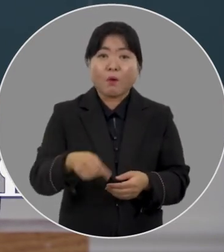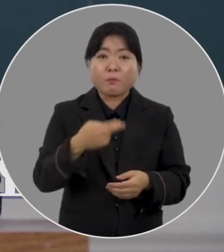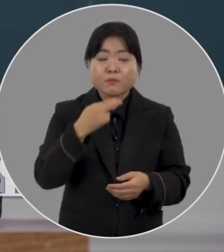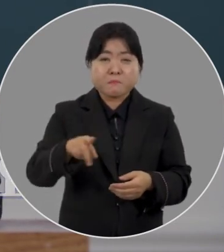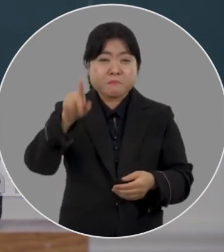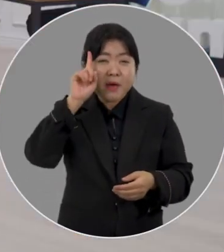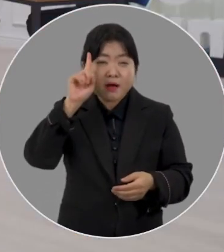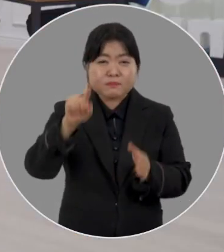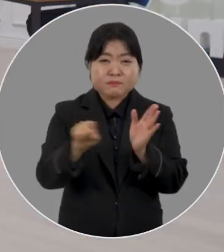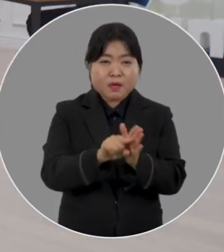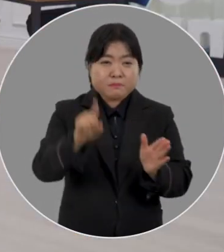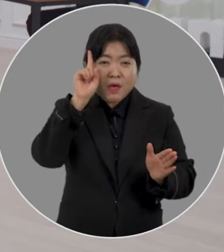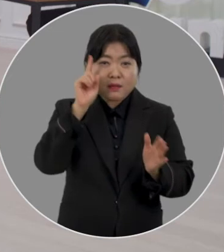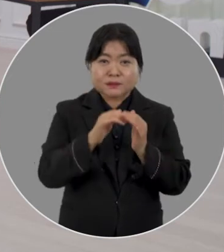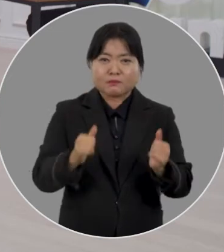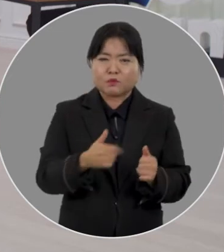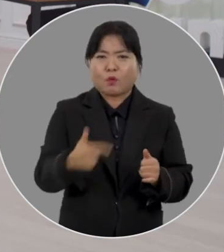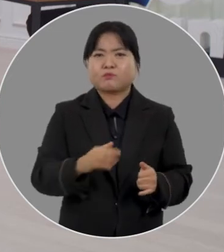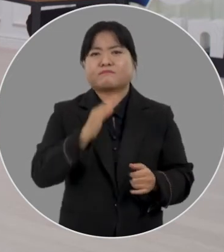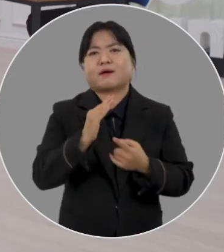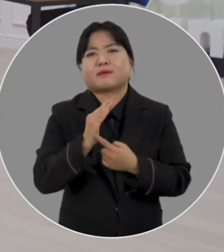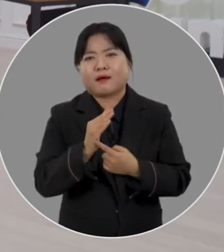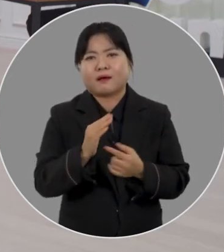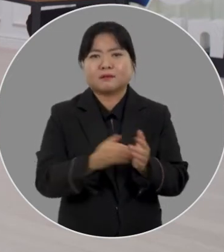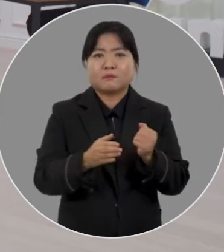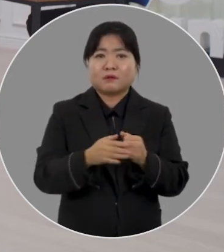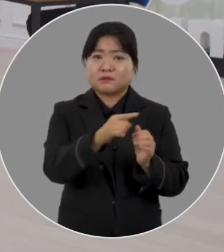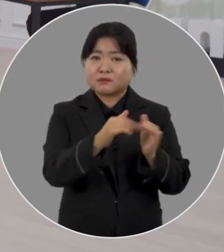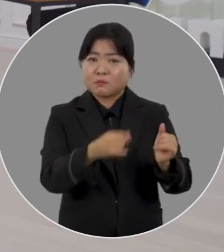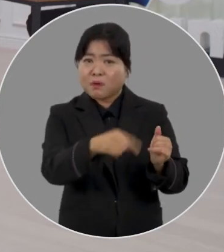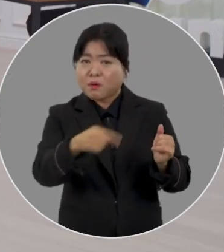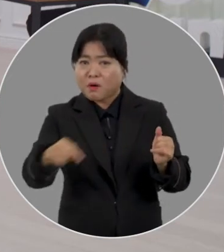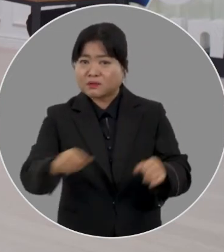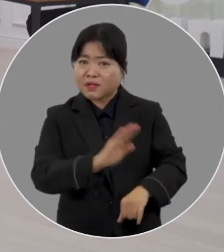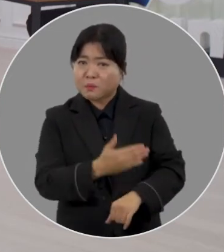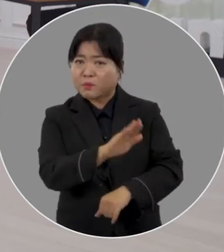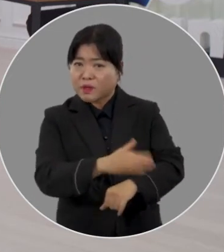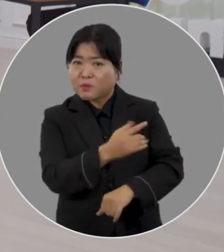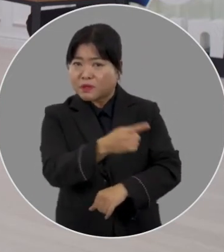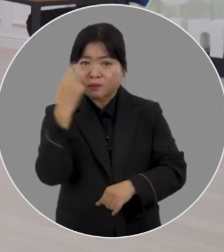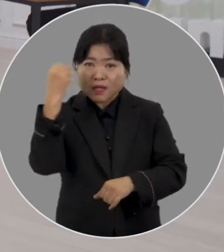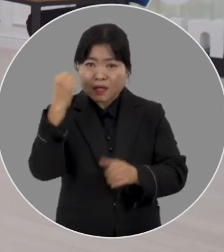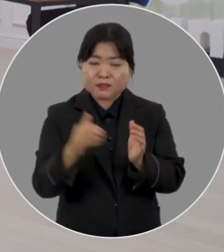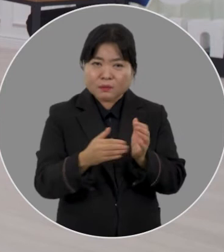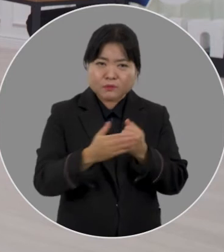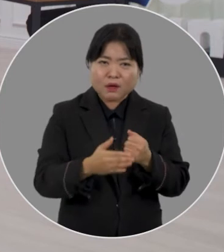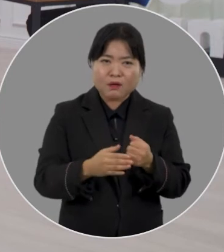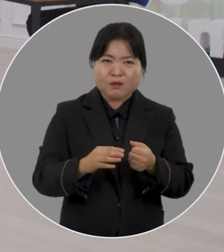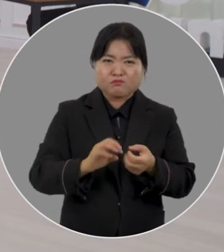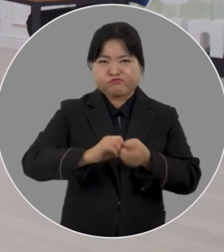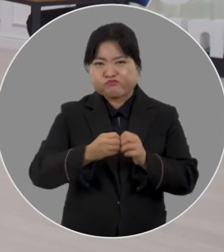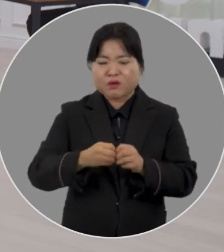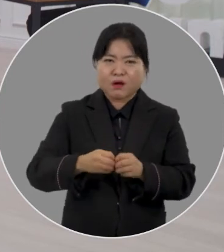찬 사람들은 이게 너무 맞는 거예요. 네. 그리고 저 사람이 어떤 점에서 잘못됐다라고 생각을 하기 때문에